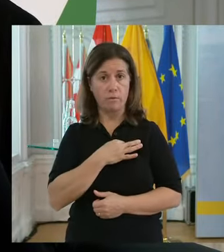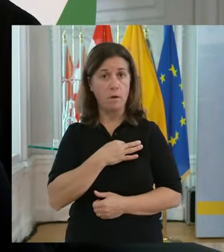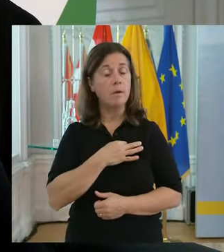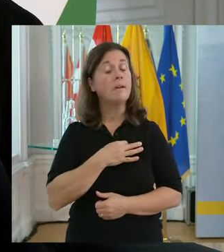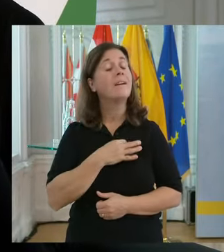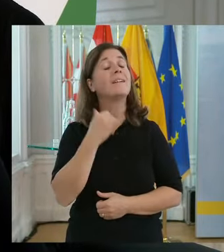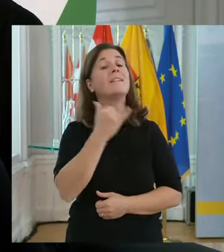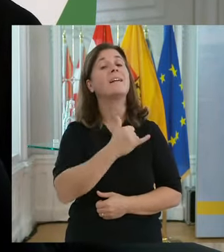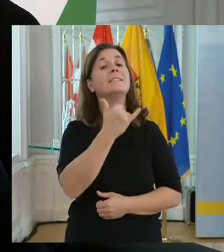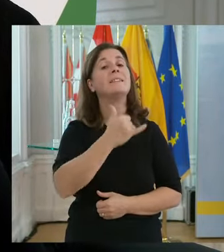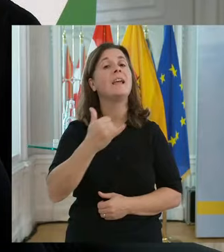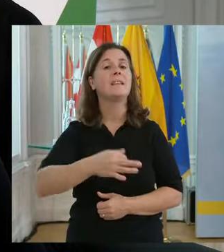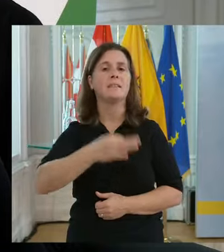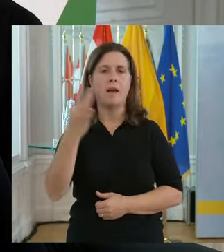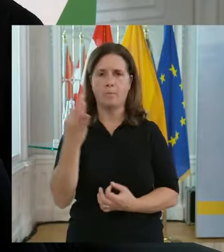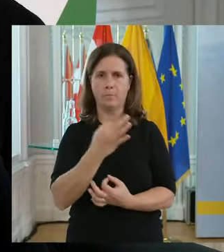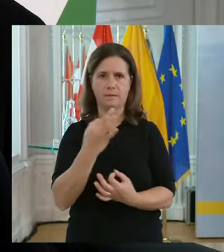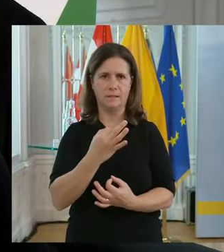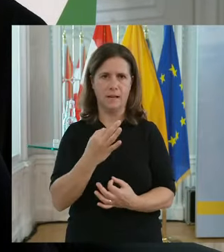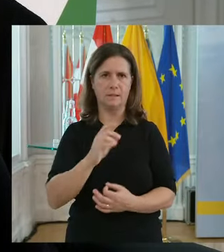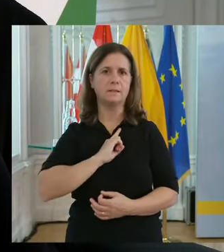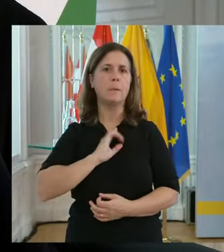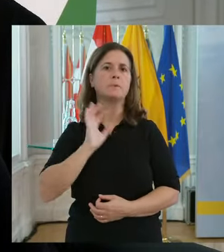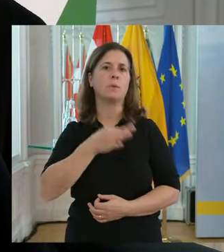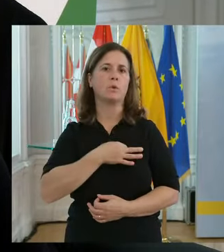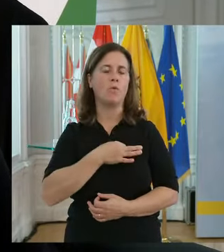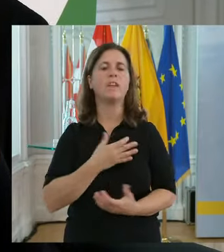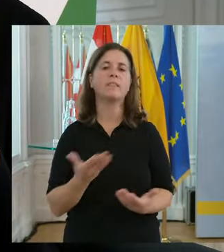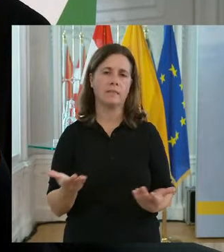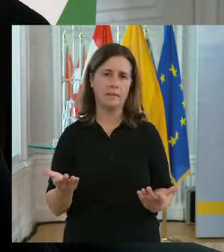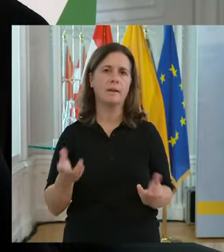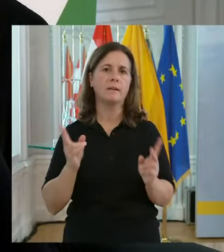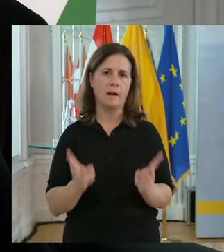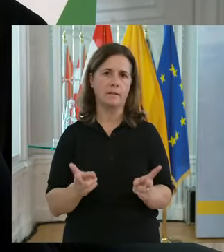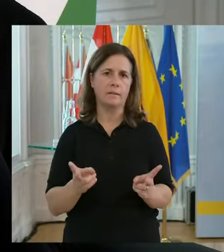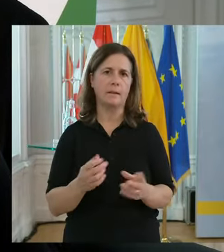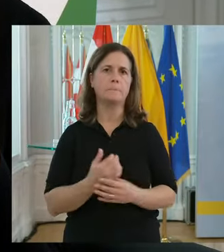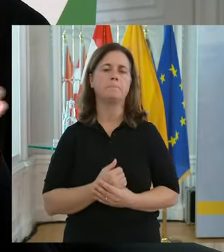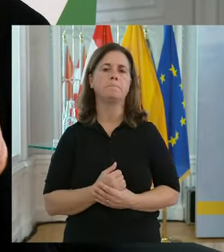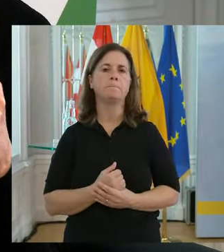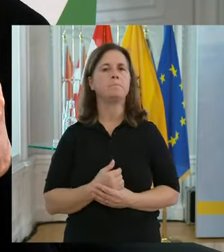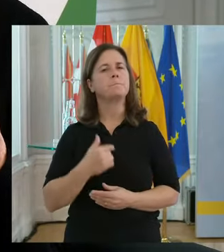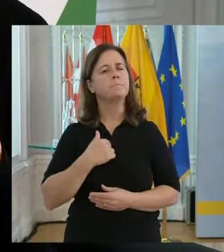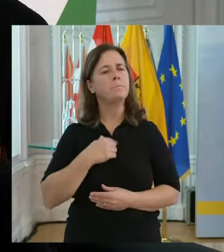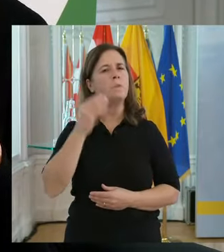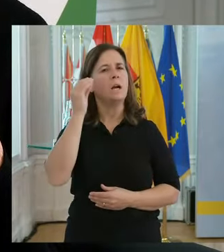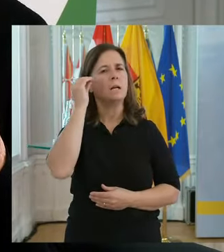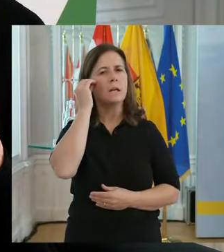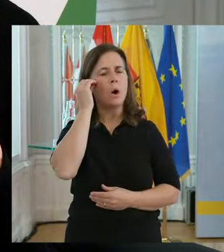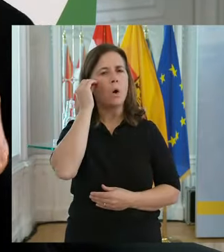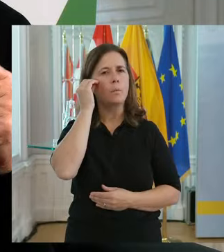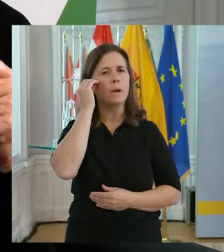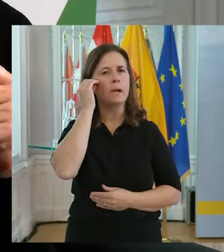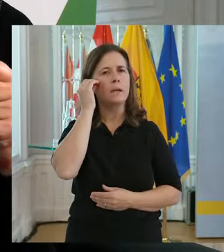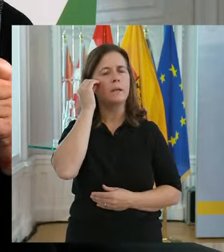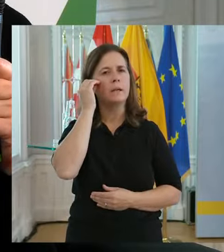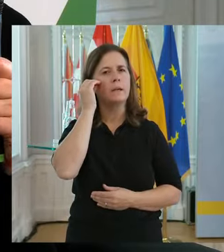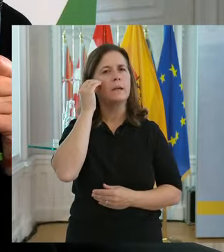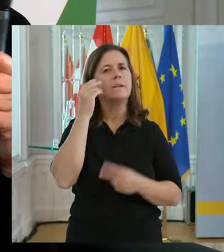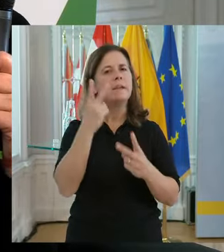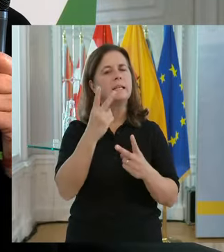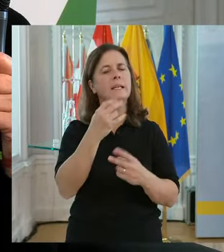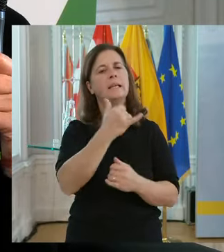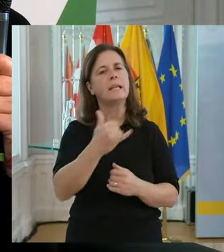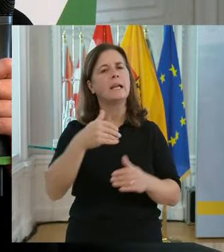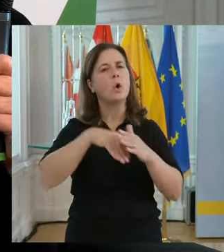passieren, jeden Tag. Ja. Und dann würden wir lieber ausschauen. Also ich glaube, es fängt bei jedem bei sich selber an und bei jedem Unternehmer